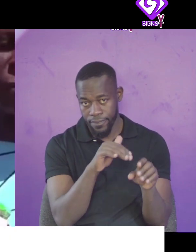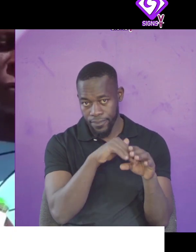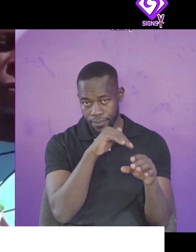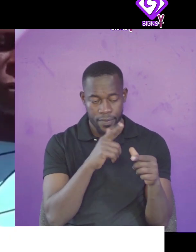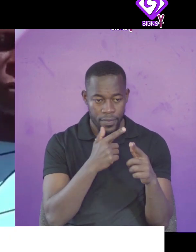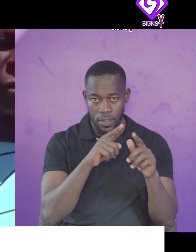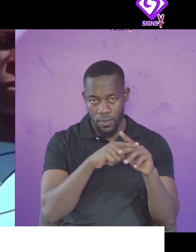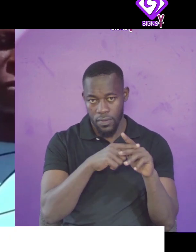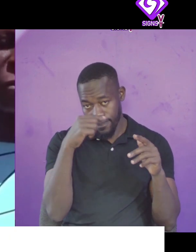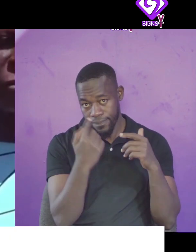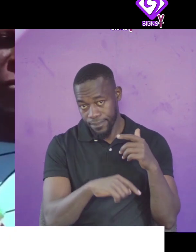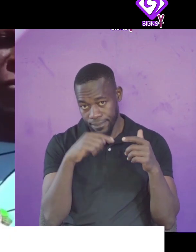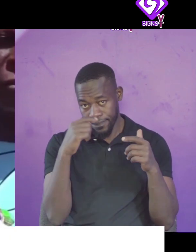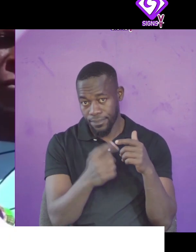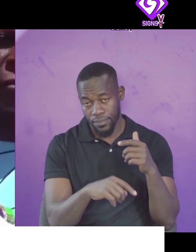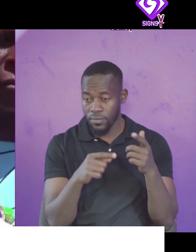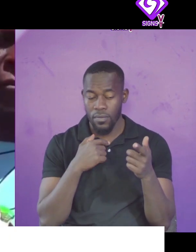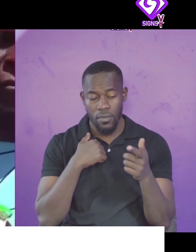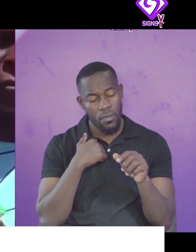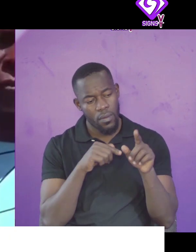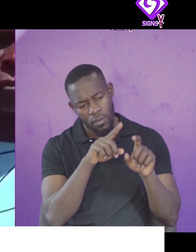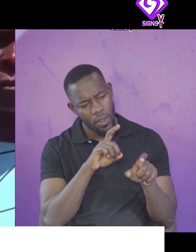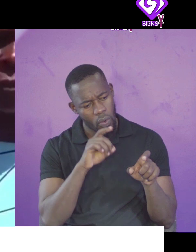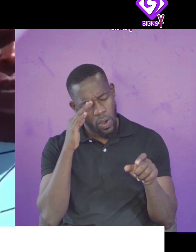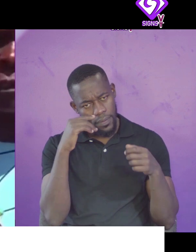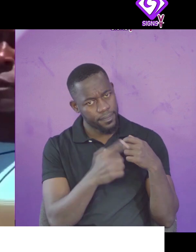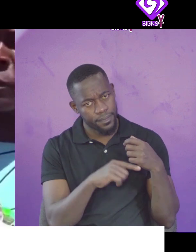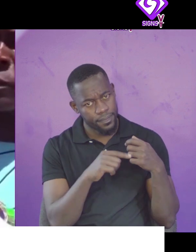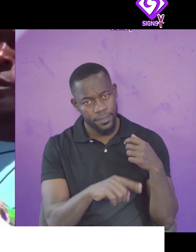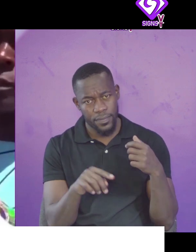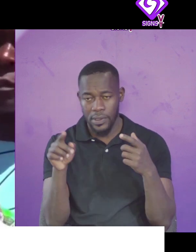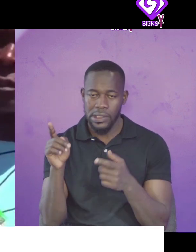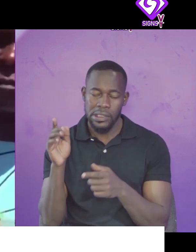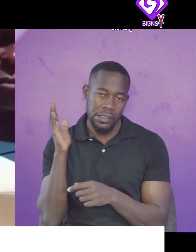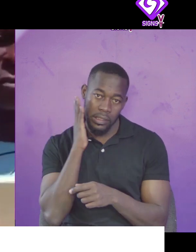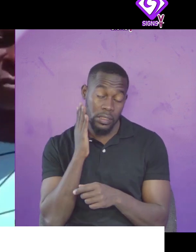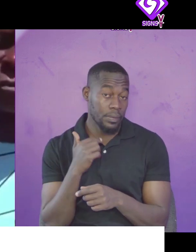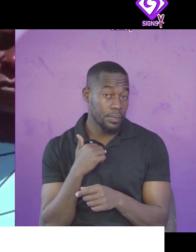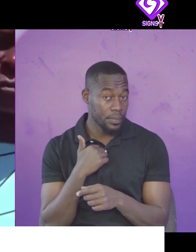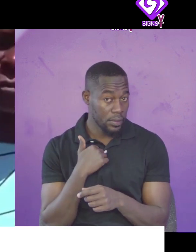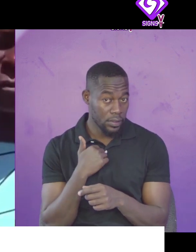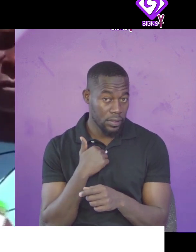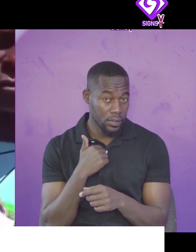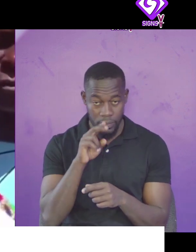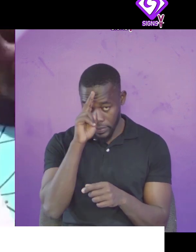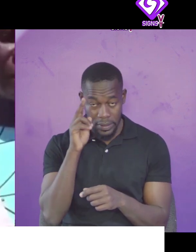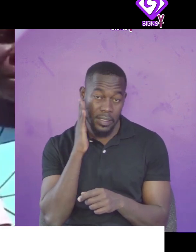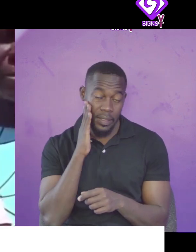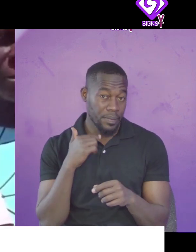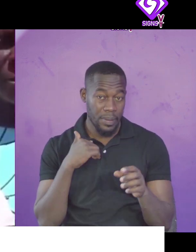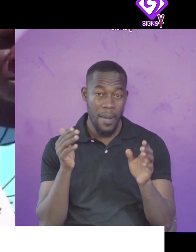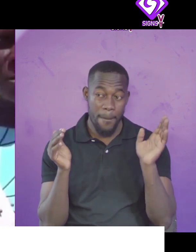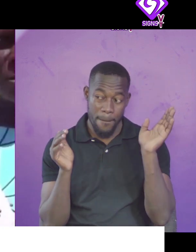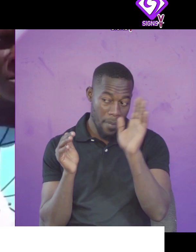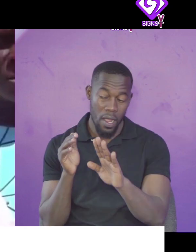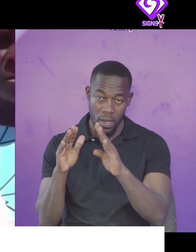kuwapika. Nikawauliza kwa nini mnawachapa? Mimi mama nilipewa kofi, ile kofi ya ajabu, nikarudi kwa nyumba. Mtoto wangu ako